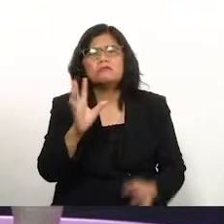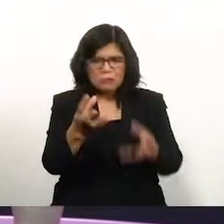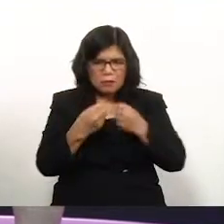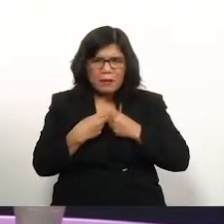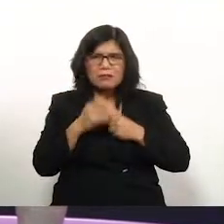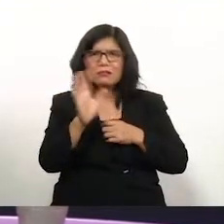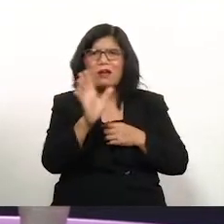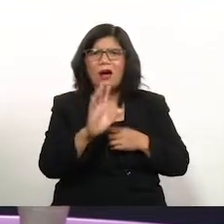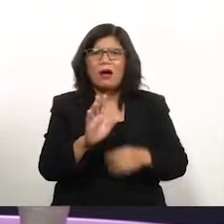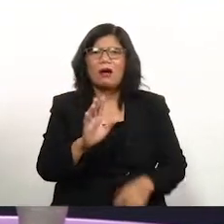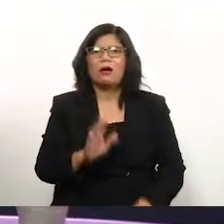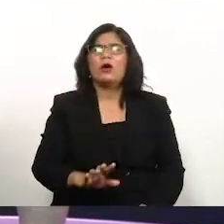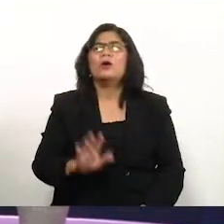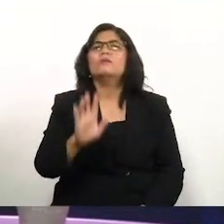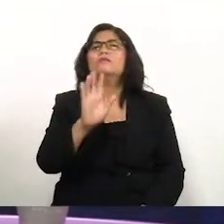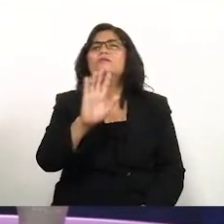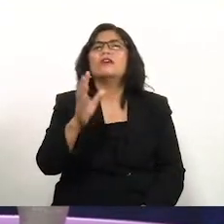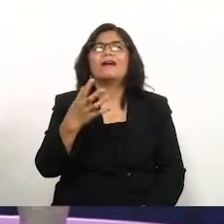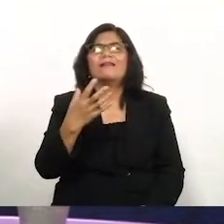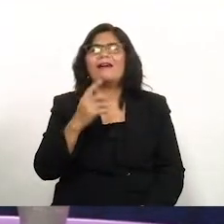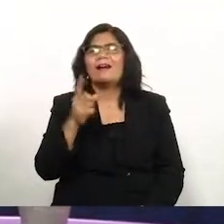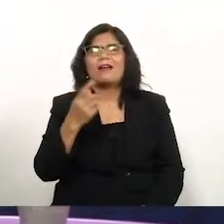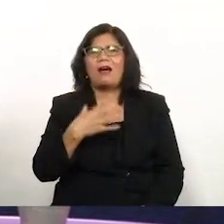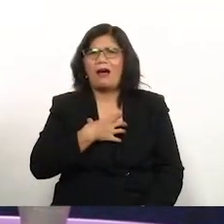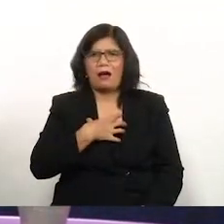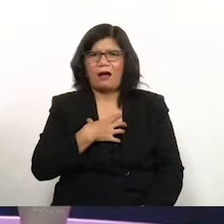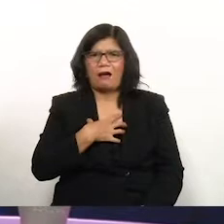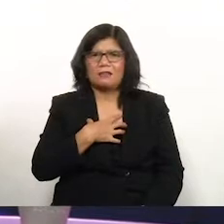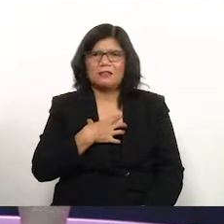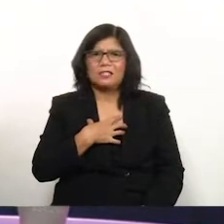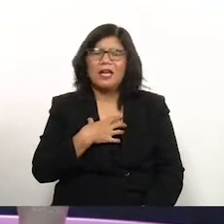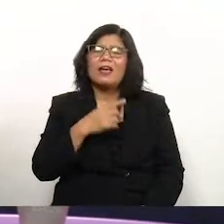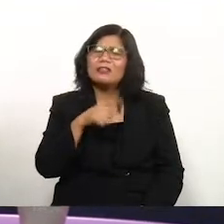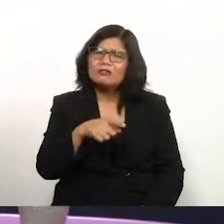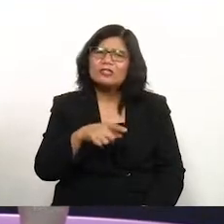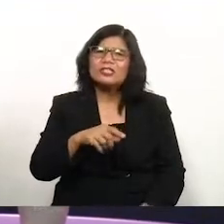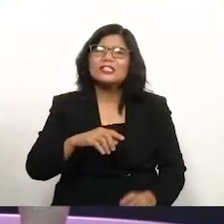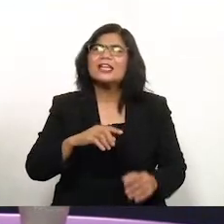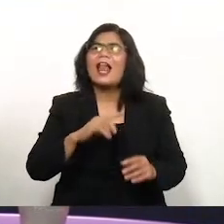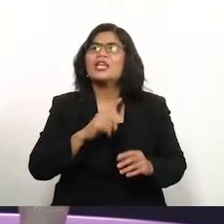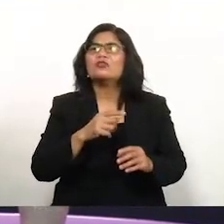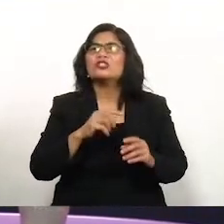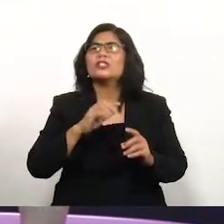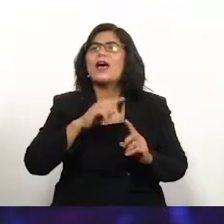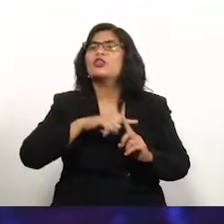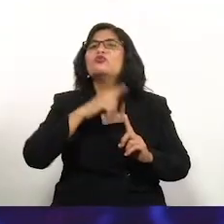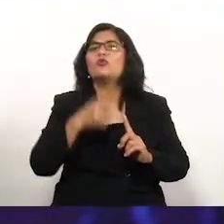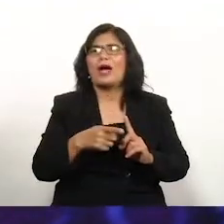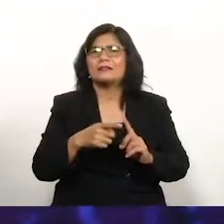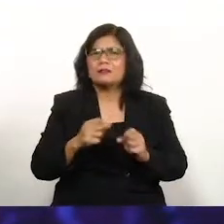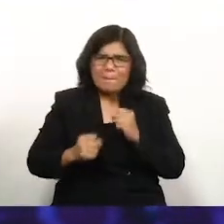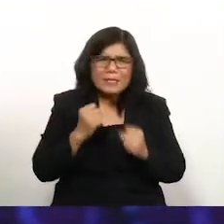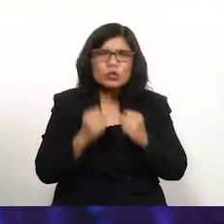hak wuih pada saat yang bersamaan di juga tugas yang harus kita kejar harus kita perjuangkan